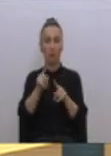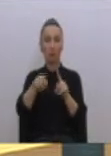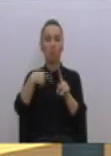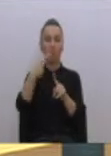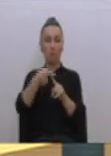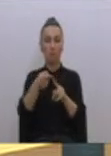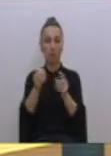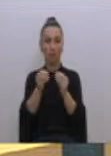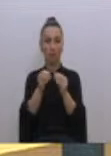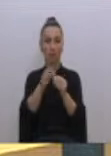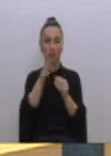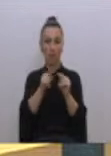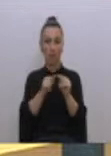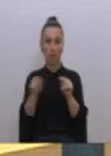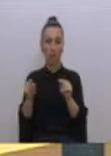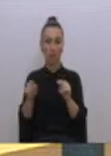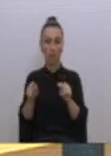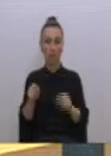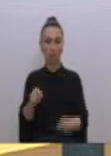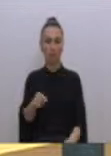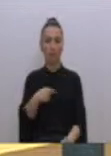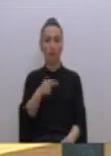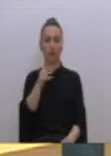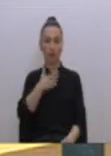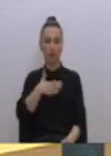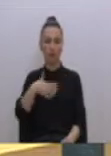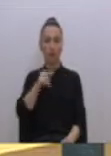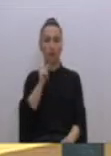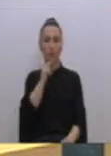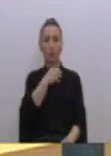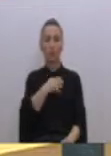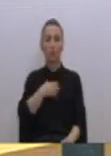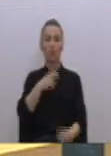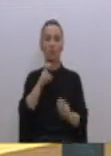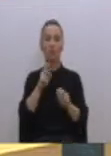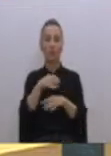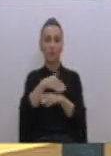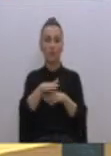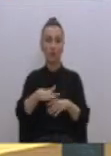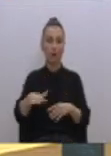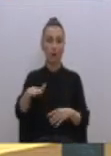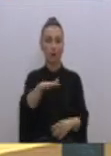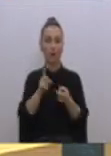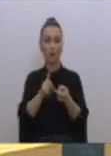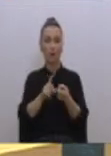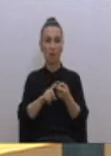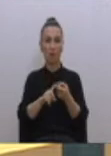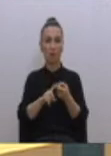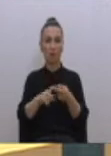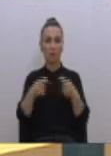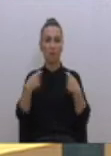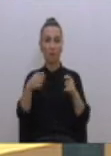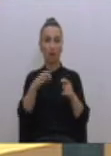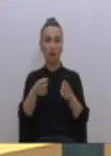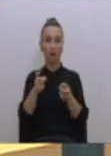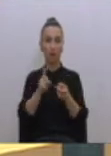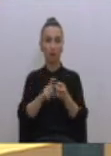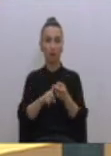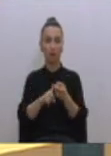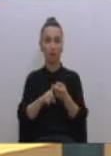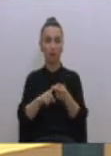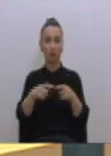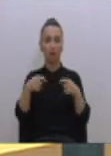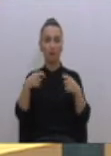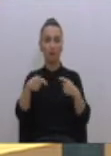წლის განმავლობაში. ჩვენი ეკონომიკის მნიშვნელოვანი ნაწილი არის საგარეო სექტორი. დავიწყებ საკონტინენტალურ გასულ წელს